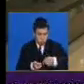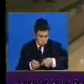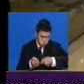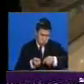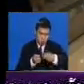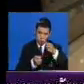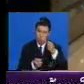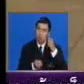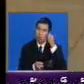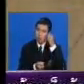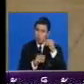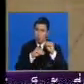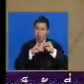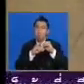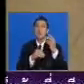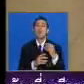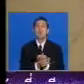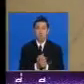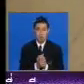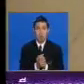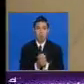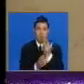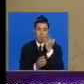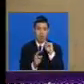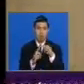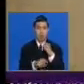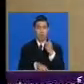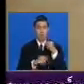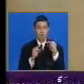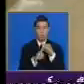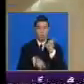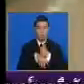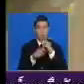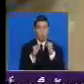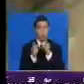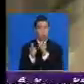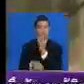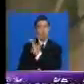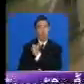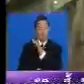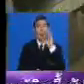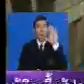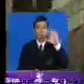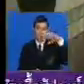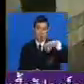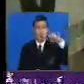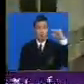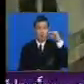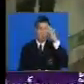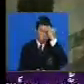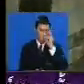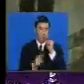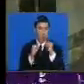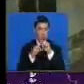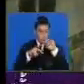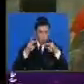ากปกติทำวันละ9ครั้งผู้อำนวยการฝ่ายแพทย์บริษัทท่าอากาศยานไทยกล่าวว่าจำเป็นต้องสร้างความมั่นใจให้กับผู้ใช้บริการสนามบินเ